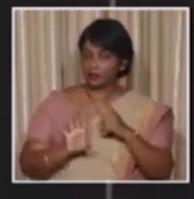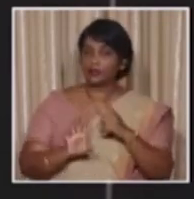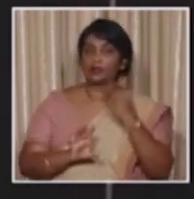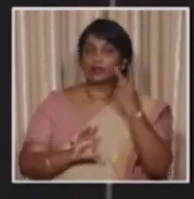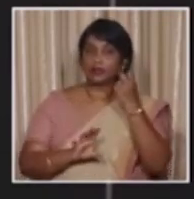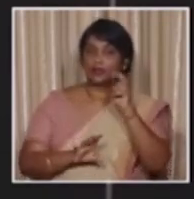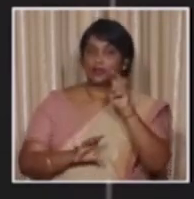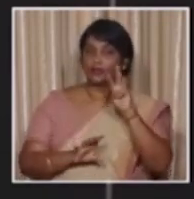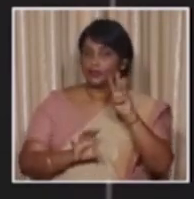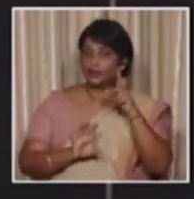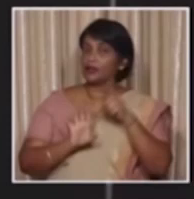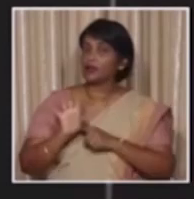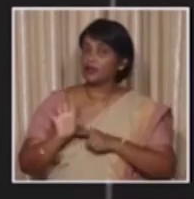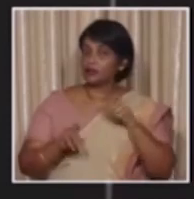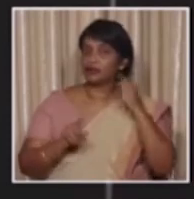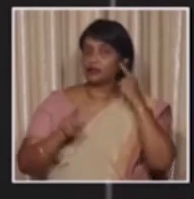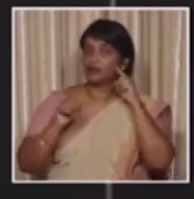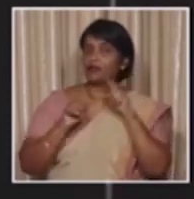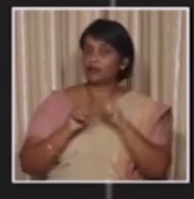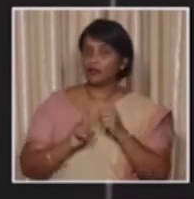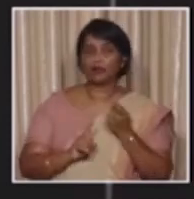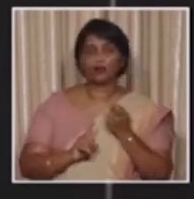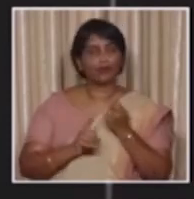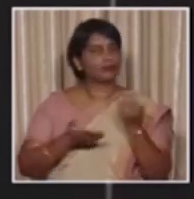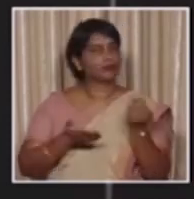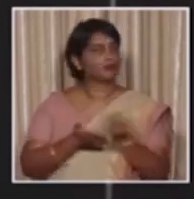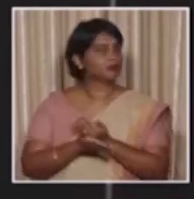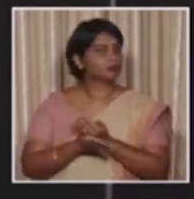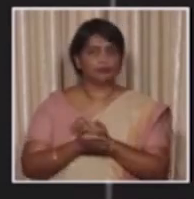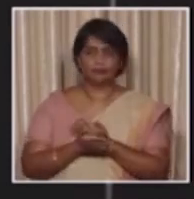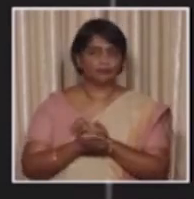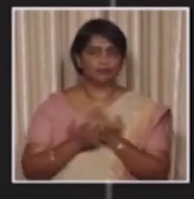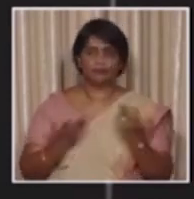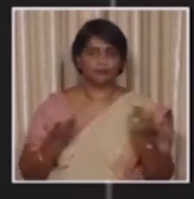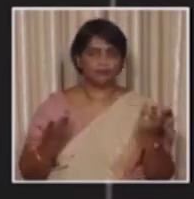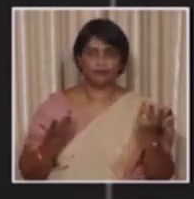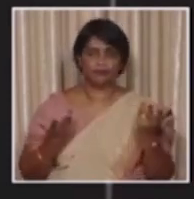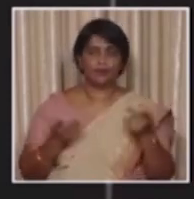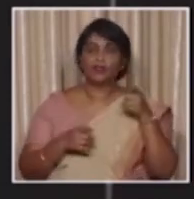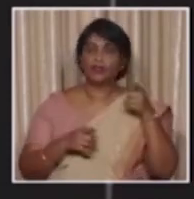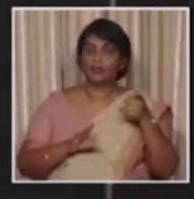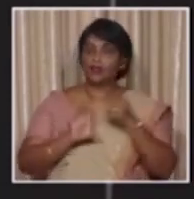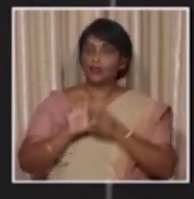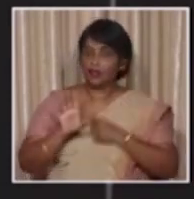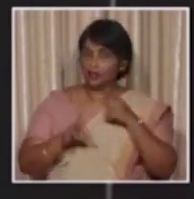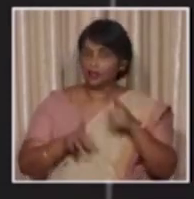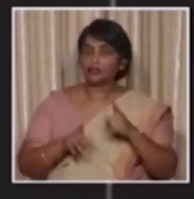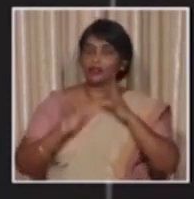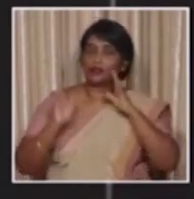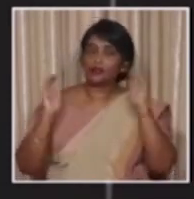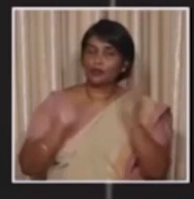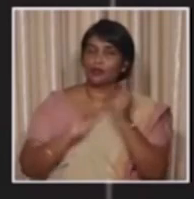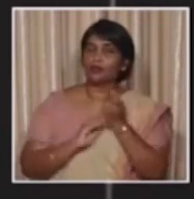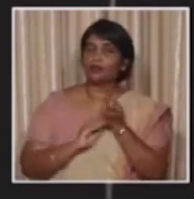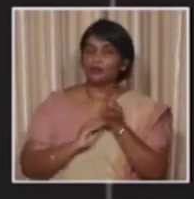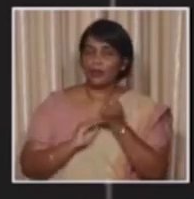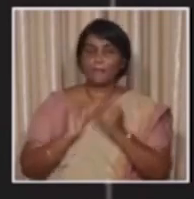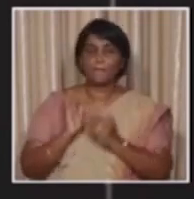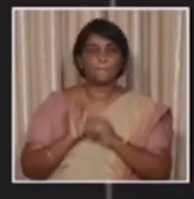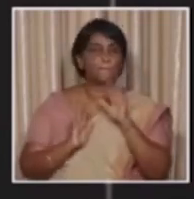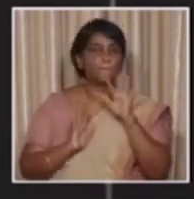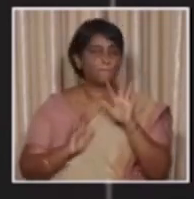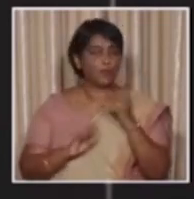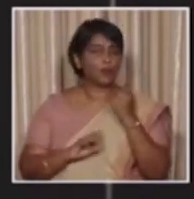2022-23 வருடத்திலே இதற்கான எவ்வித நிதி ஒதுக்கீடும் இல்லை. இவ்வருடத்திலும் மிக சொச்சமான 5 மில்லியனான